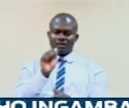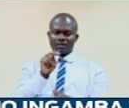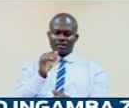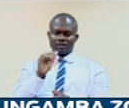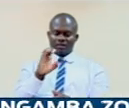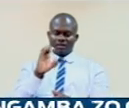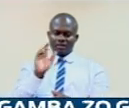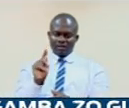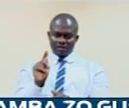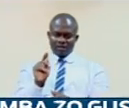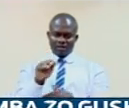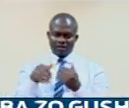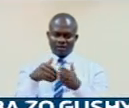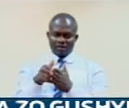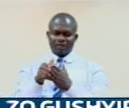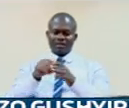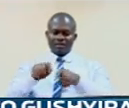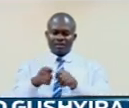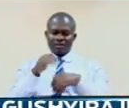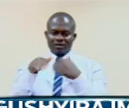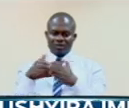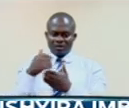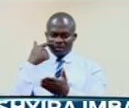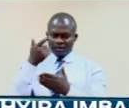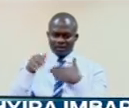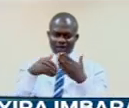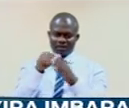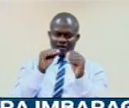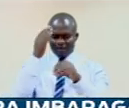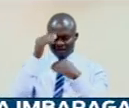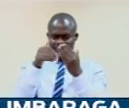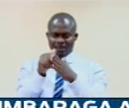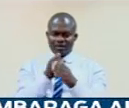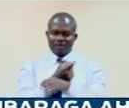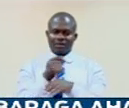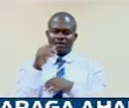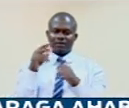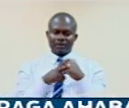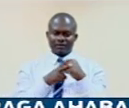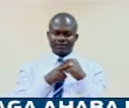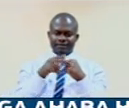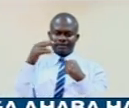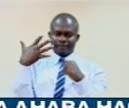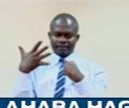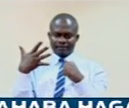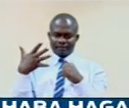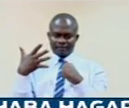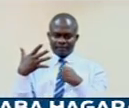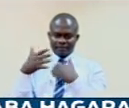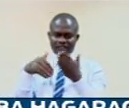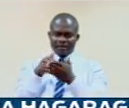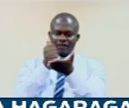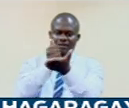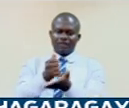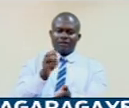wasimbuye Nizeyimana Mirafa wari wagize ikibazo cy'imvune. Ibi byaje no gutanga umusaruro aho ku munota wa 75 ikipe ya Rayon Sport yabifashijwemo na